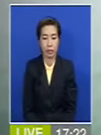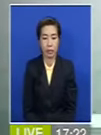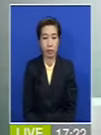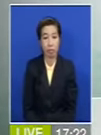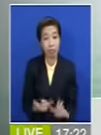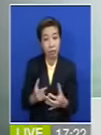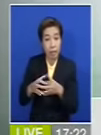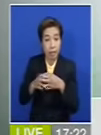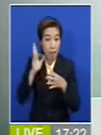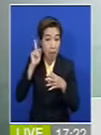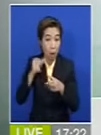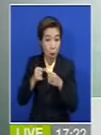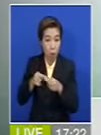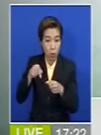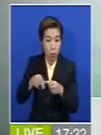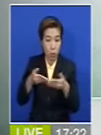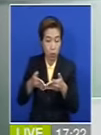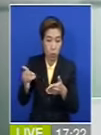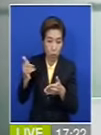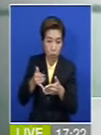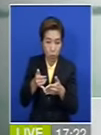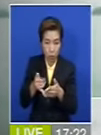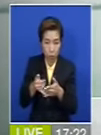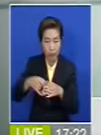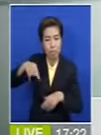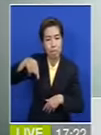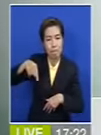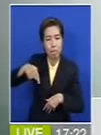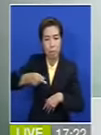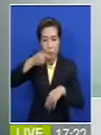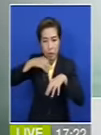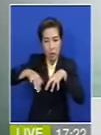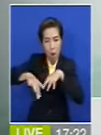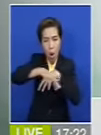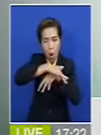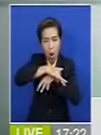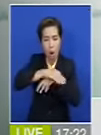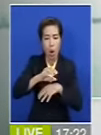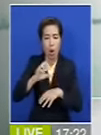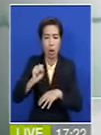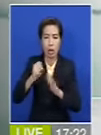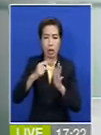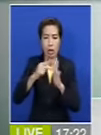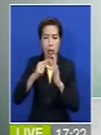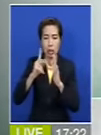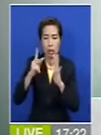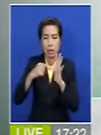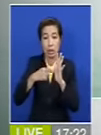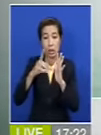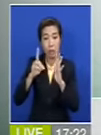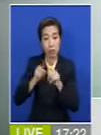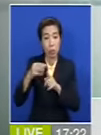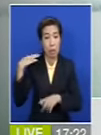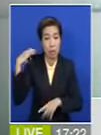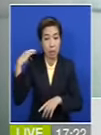ครับตอนนี้ทีมข่าวของเรานะครับได้เดินทางมาถึงบริเวณจุดเกาะสะเก็ดนะครับที่ทางนักนำน้ำอาสาทั้งหมดได้ม